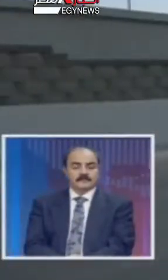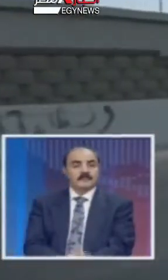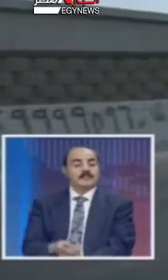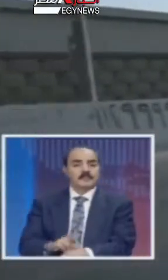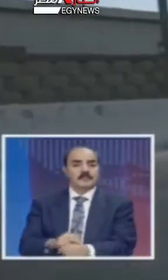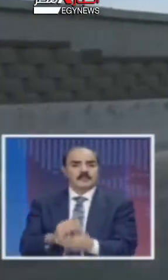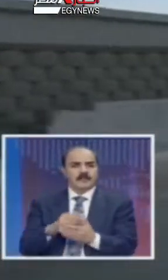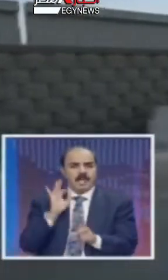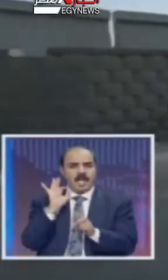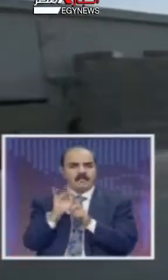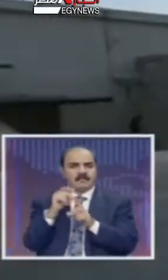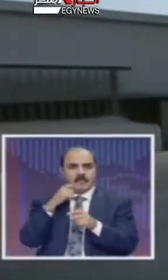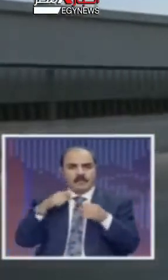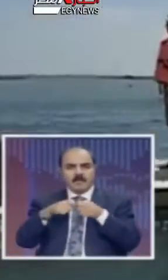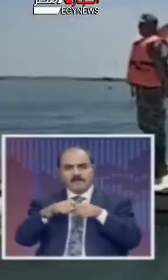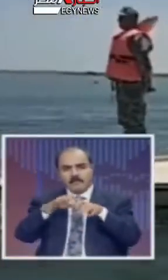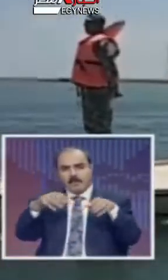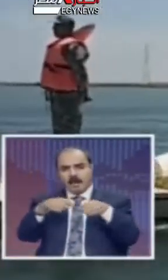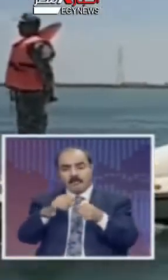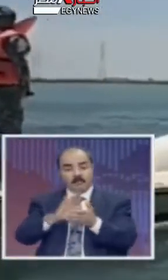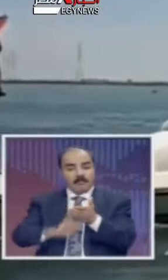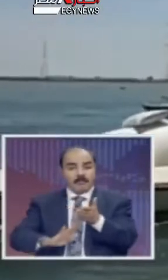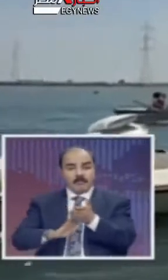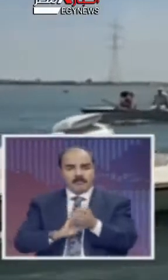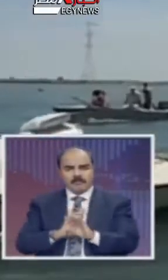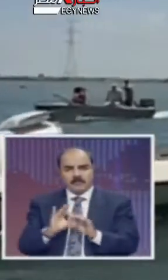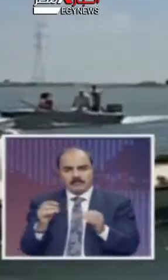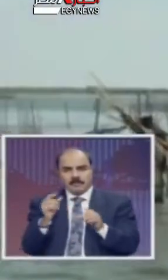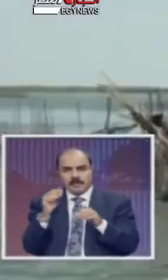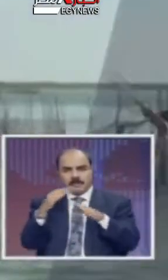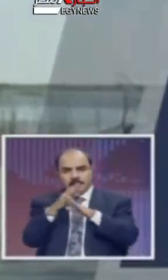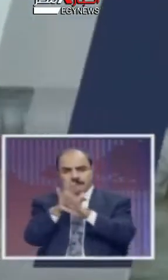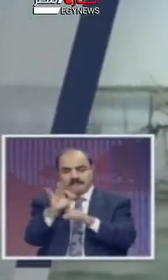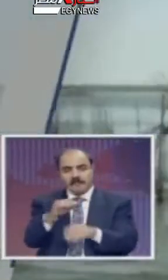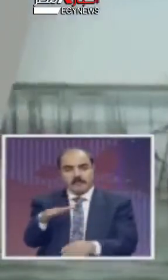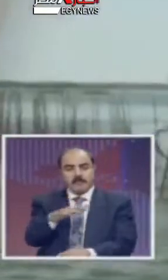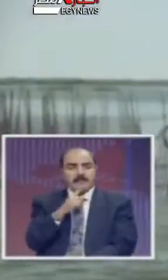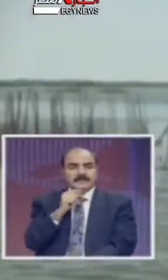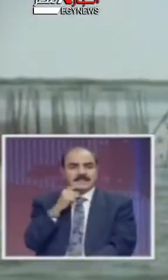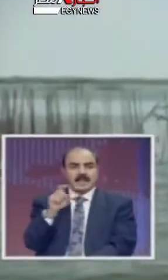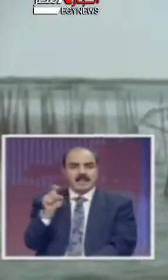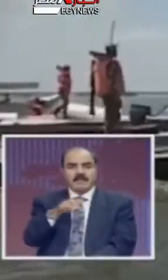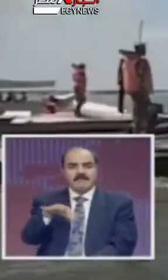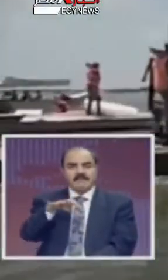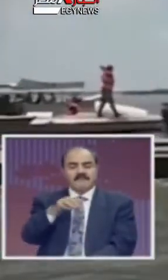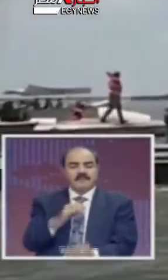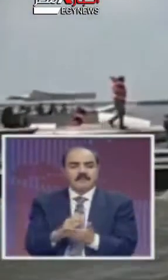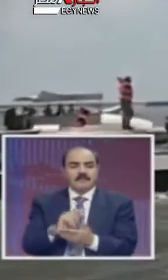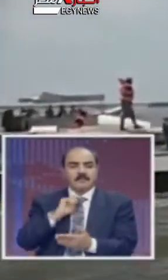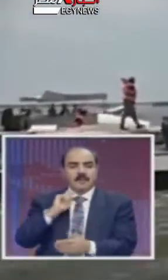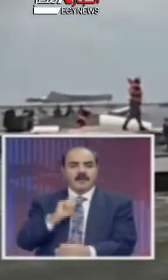وفي مجال استهداف البؤر الإجرامية شديدة الخطورة بمنطقة بحيرة منزلة بنطاق